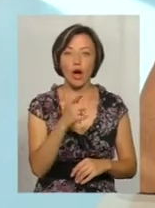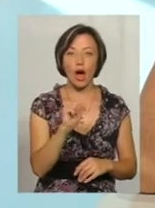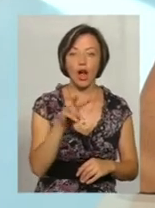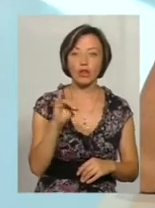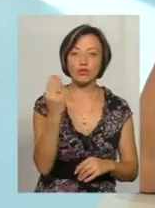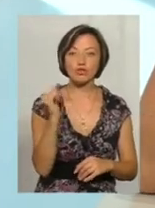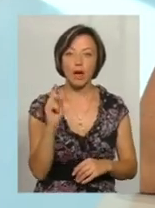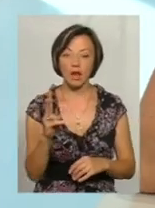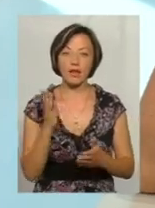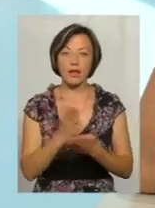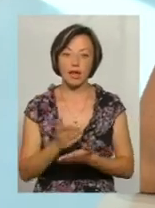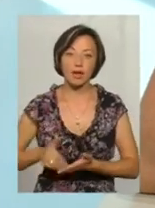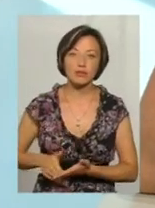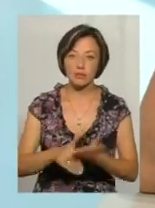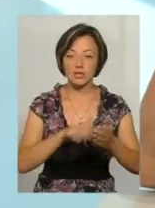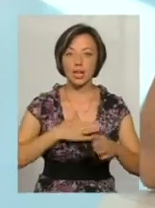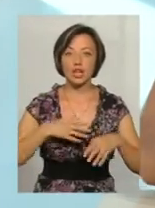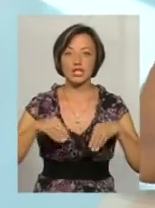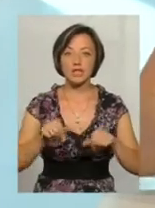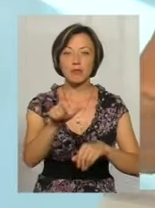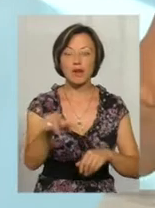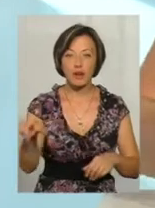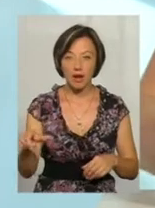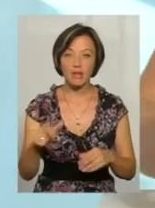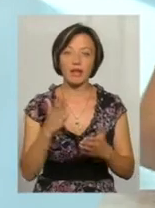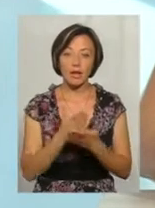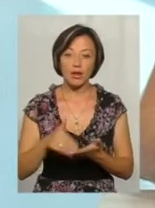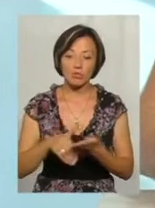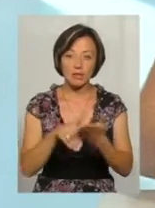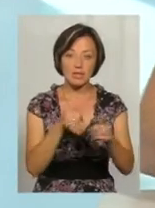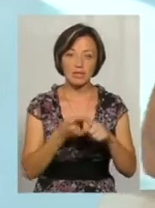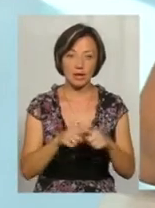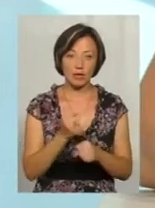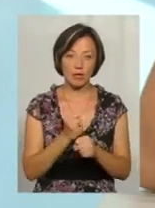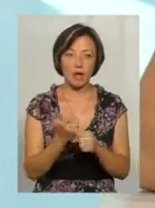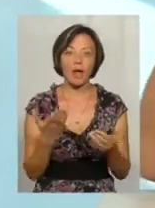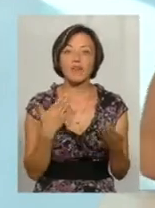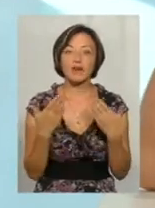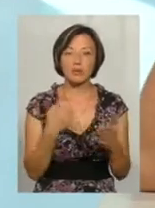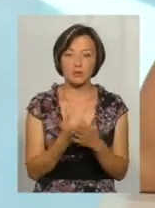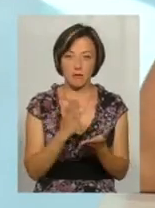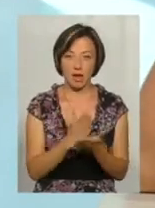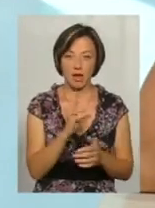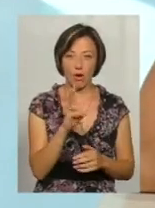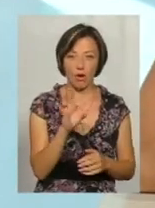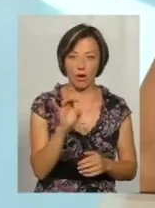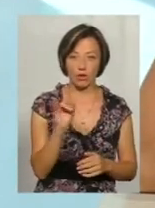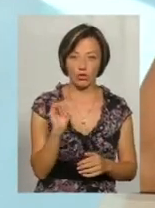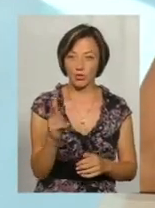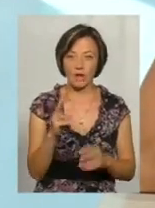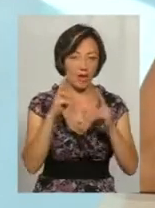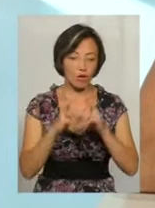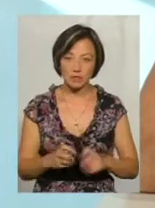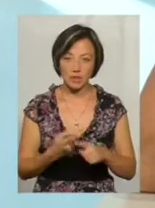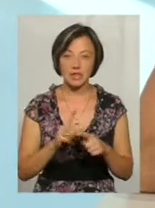які є локомотивами, це наші земляки, Знаркевич, які є локомотивами, які це роблять. Яке відношення до цього має Корнійчук? Абсолютно в цьому не розбирається.